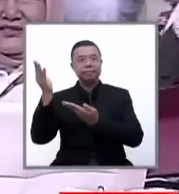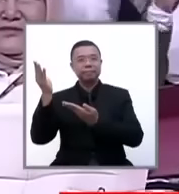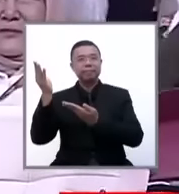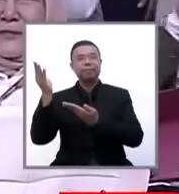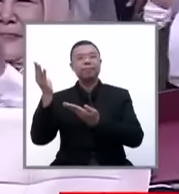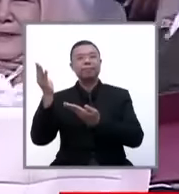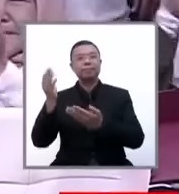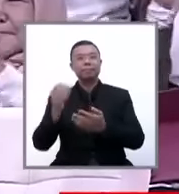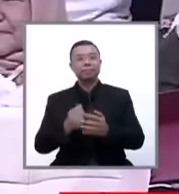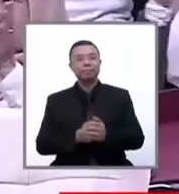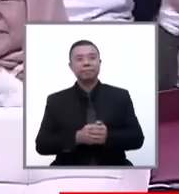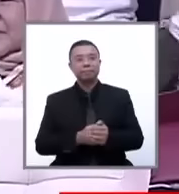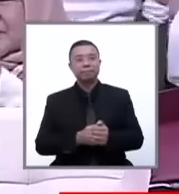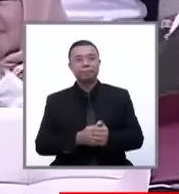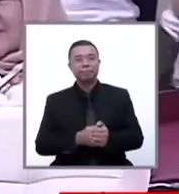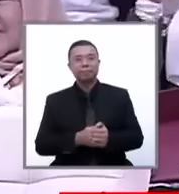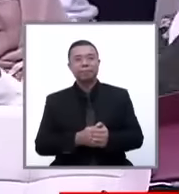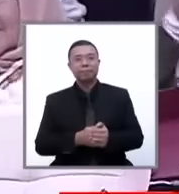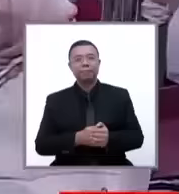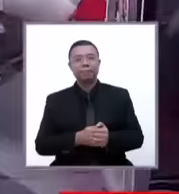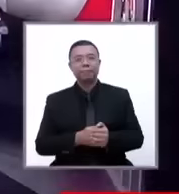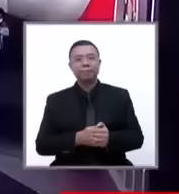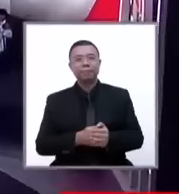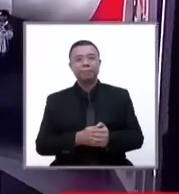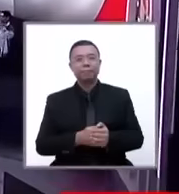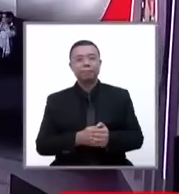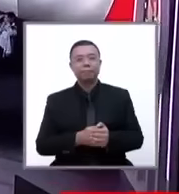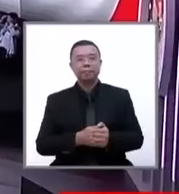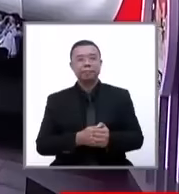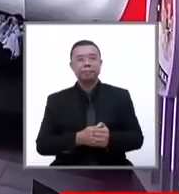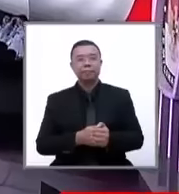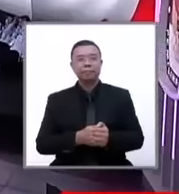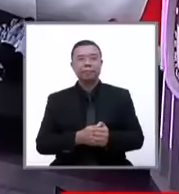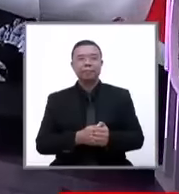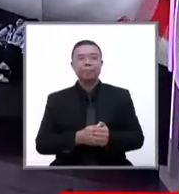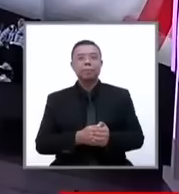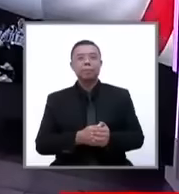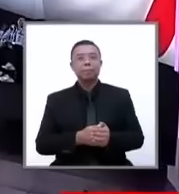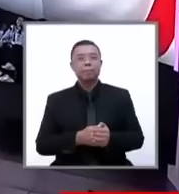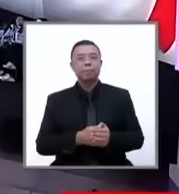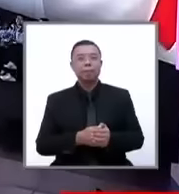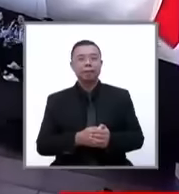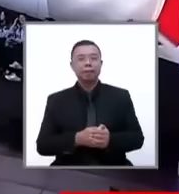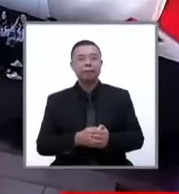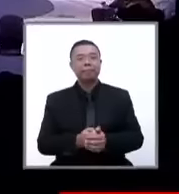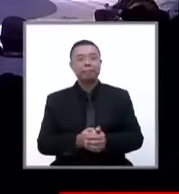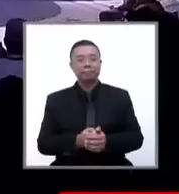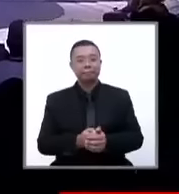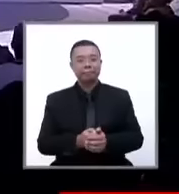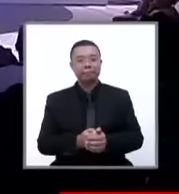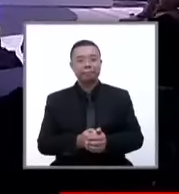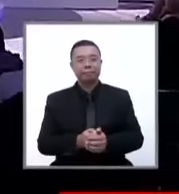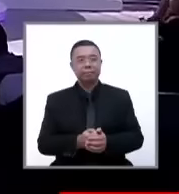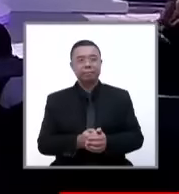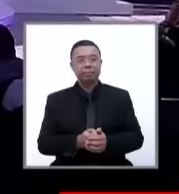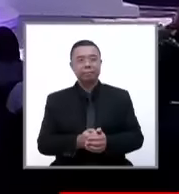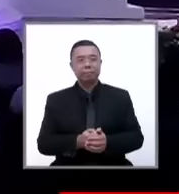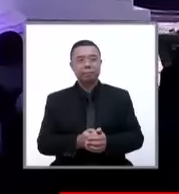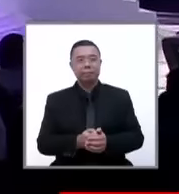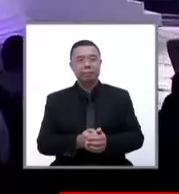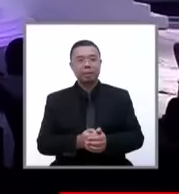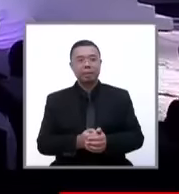kandidat yang dia dukung, apapun pertunjukannya akan diapresiasi. Kalaupun misalnya diserang orang, ah itu sirik aja,